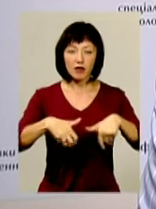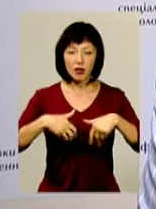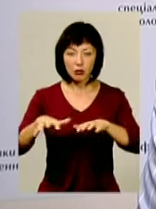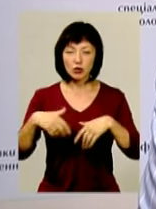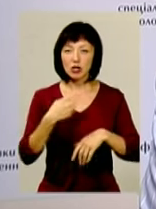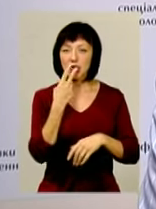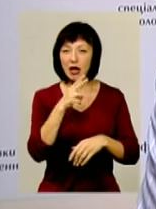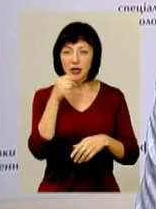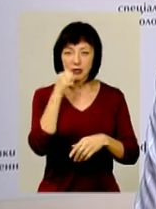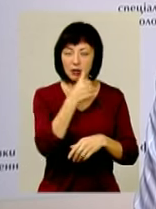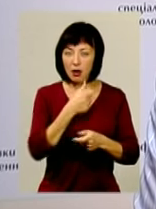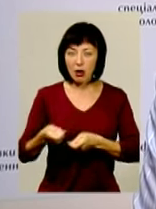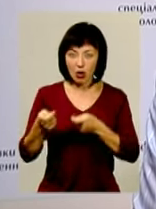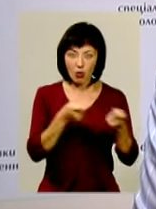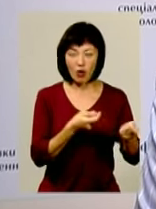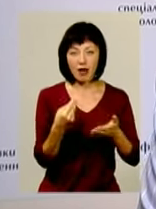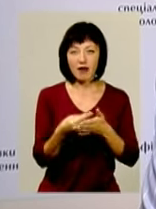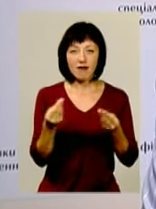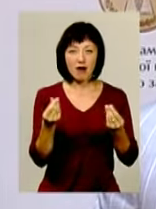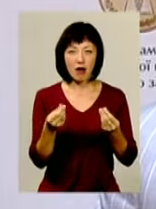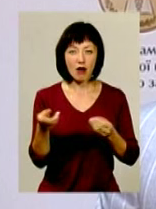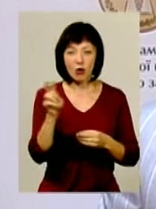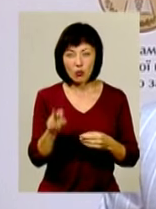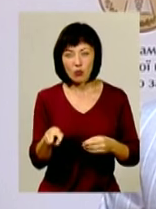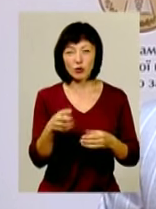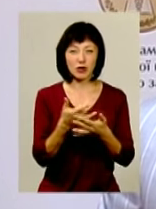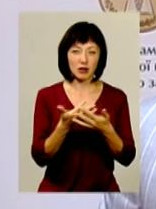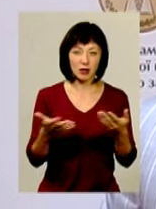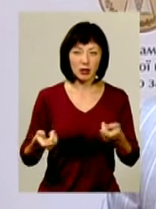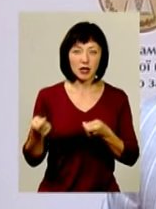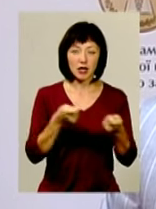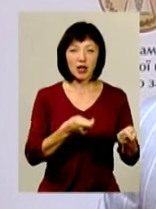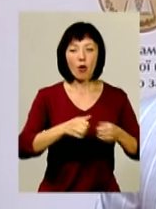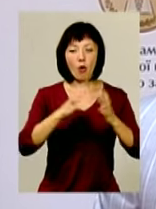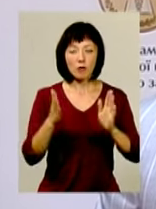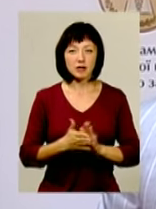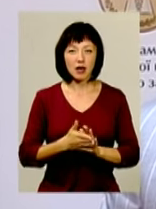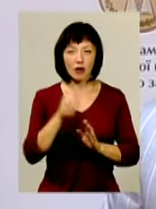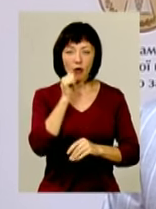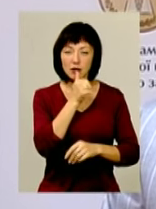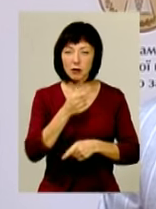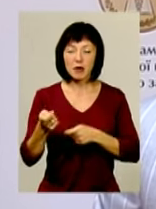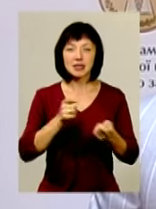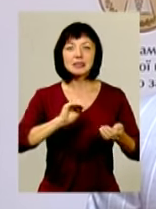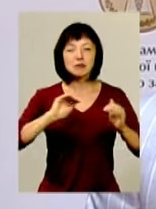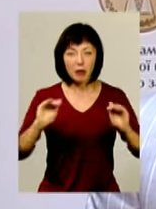цигарок, і валюти, і зброї. Обсяг контрабанди зменшилося через співпрацю